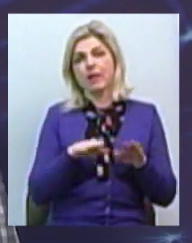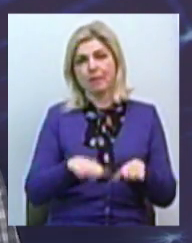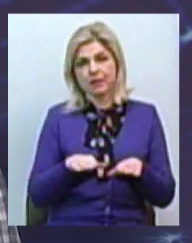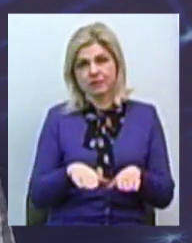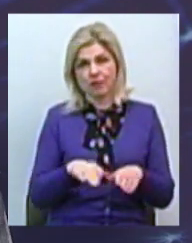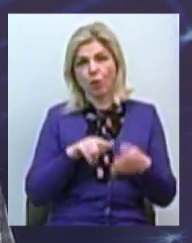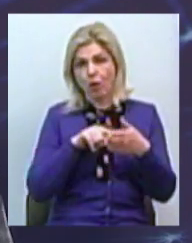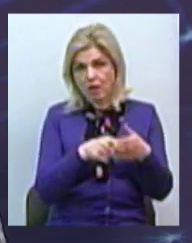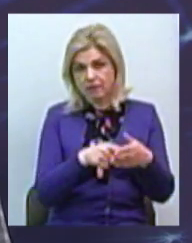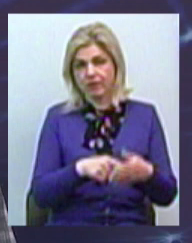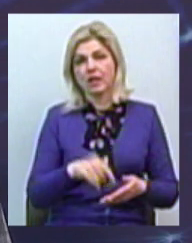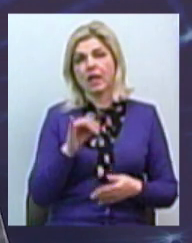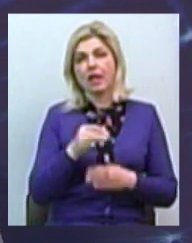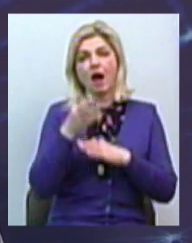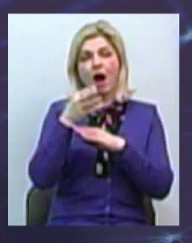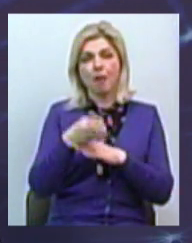що встановлювалися